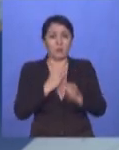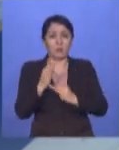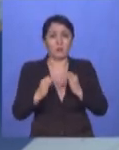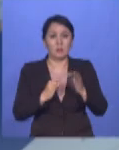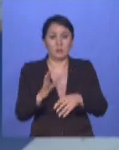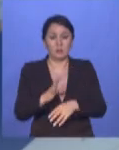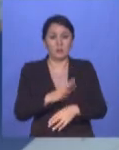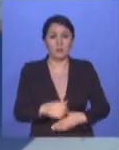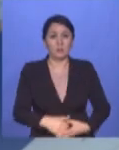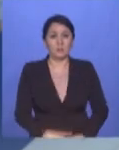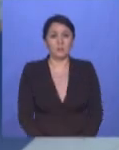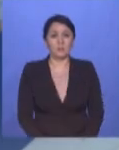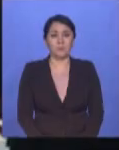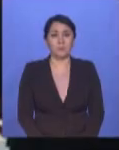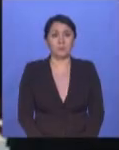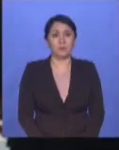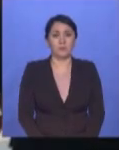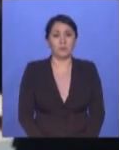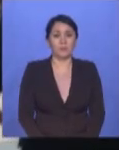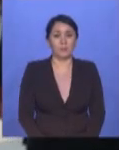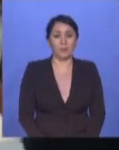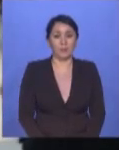шығармашылығына кеңінен насихатталды.